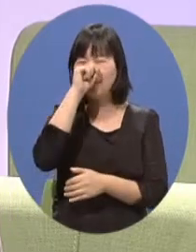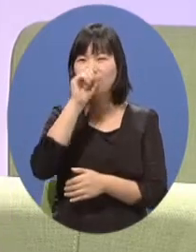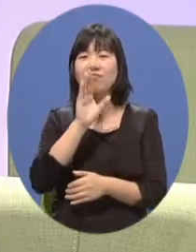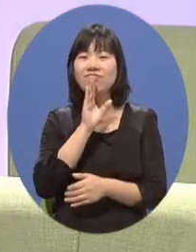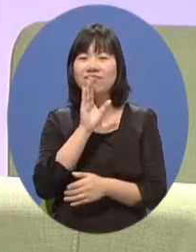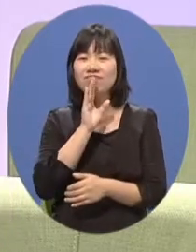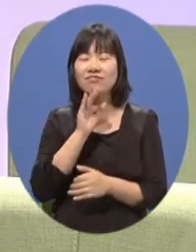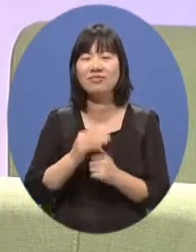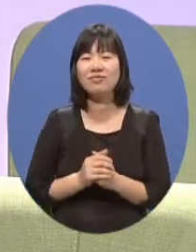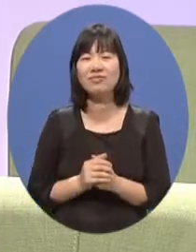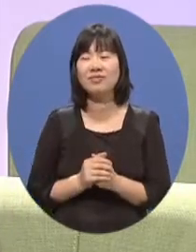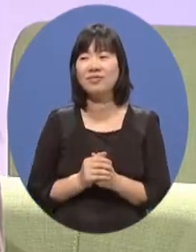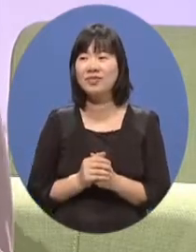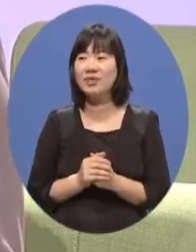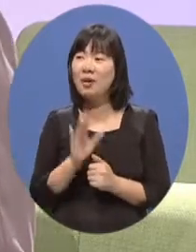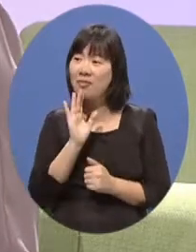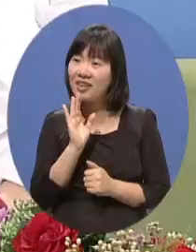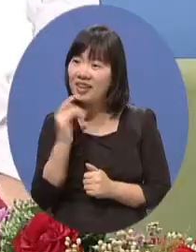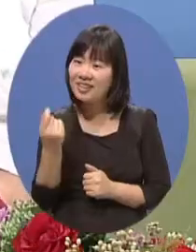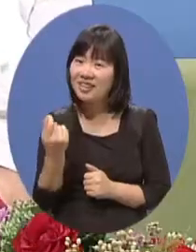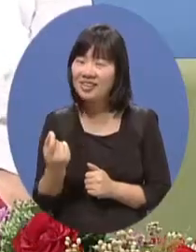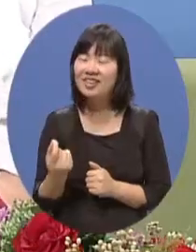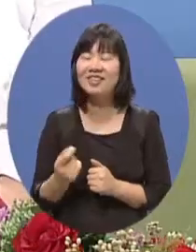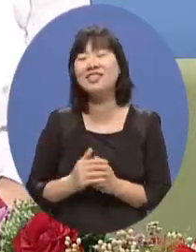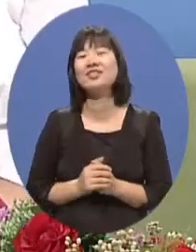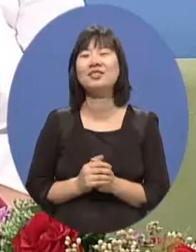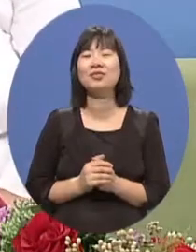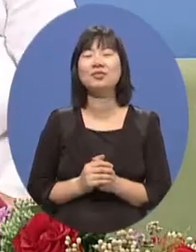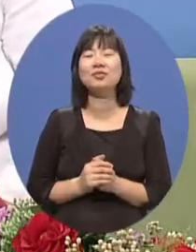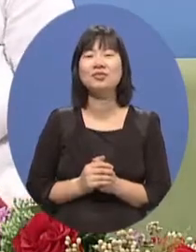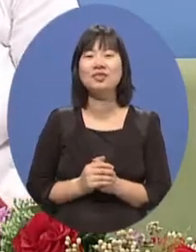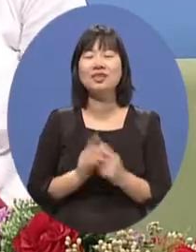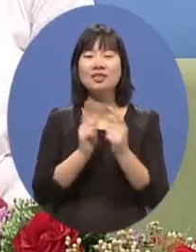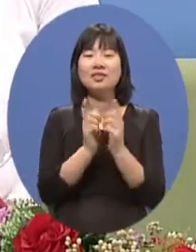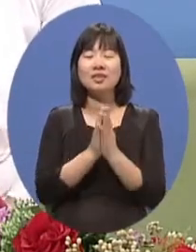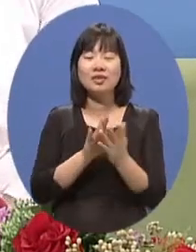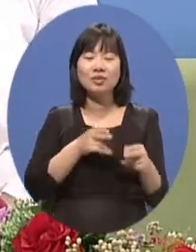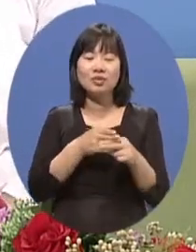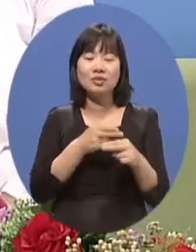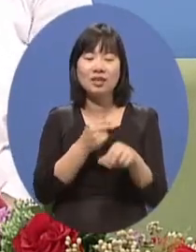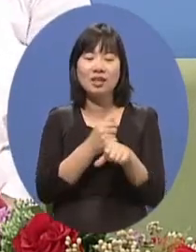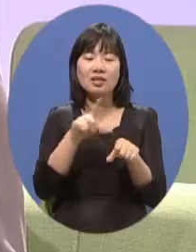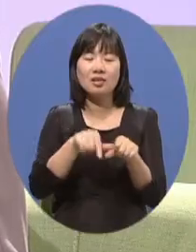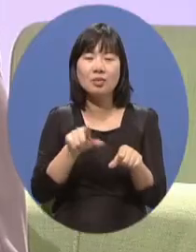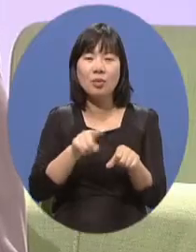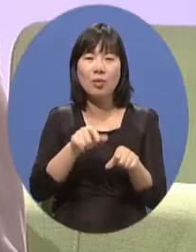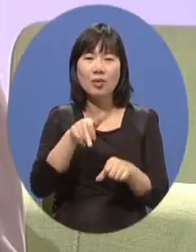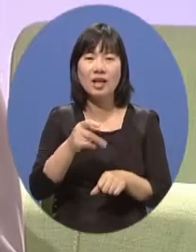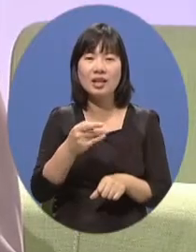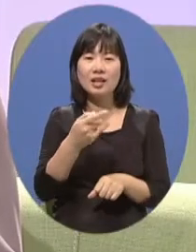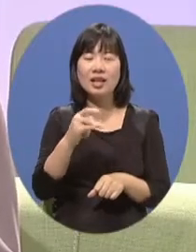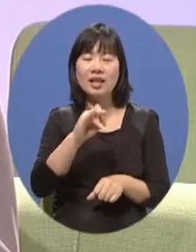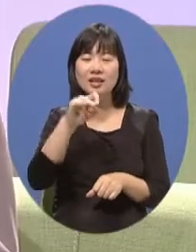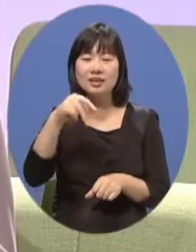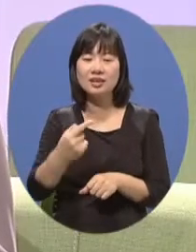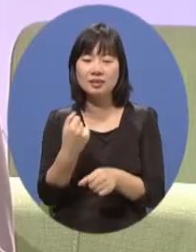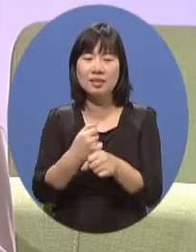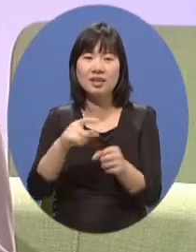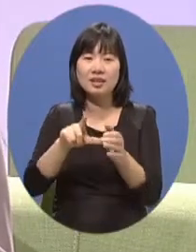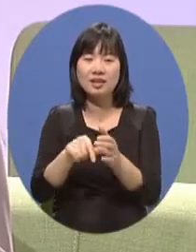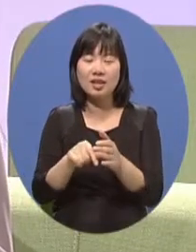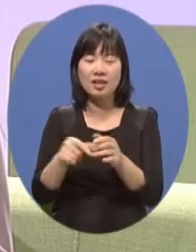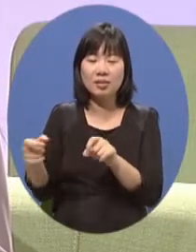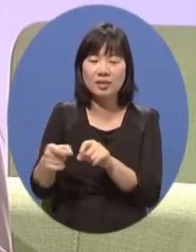좋아요. 네. 선생님 아들도. 그런가요? 네. 네. 실제 요리를 할 때 무슨 뭐 카레라이스를 만들 때 옆에서